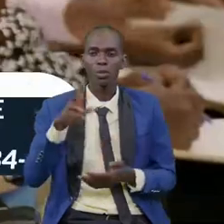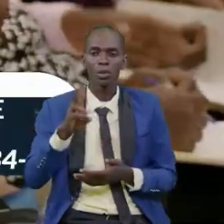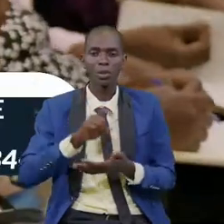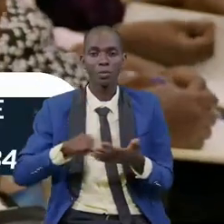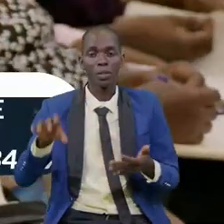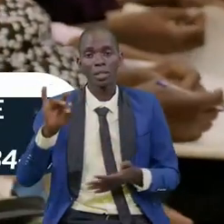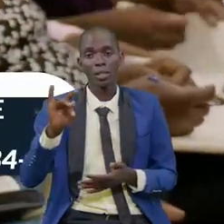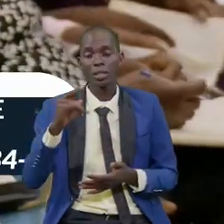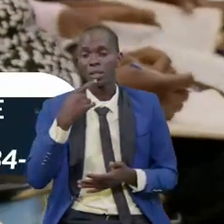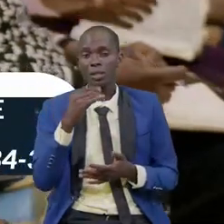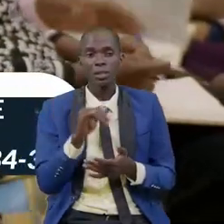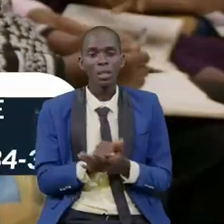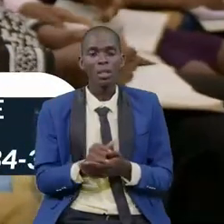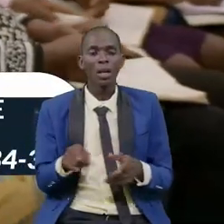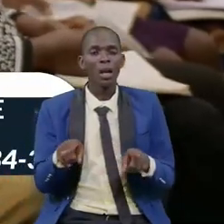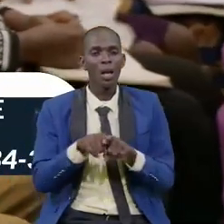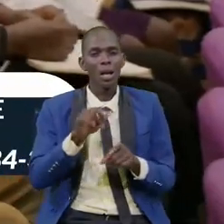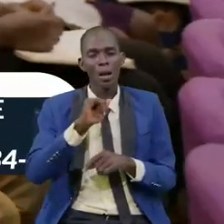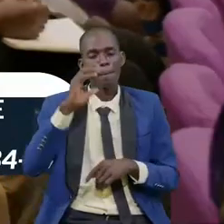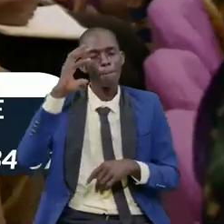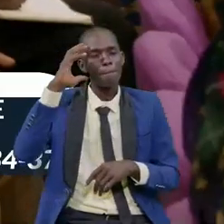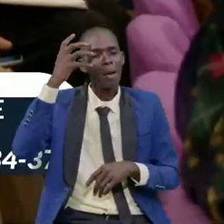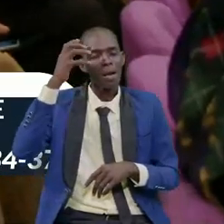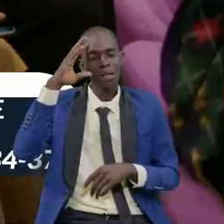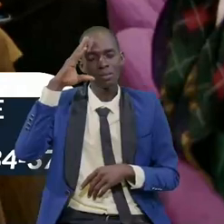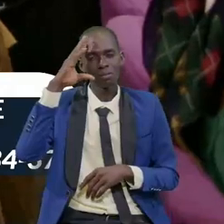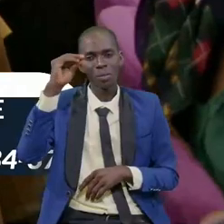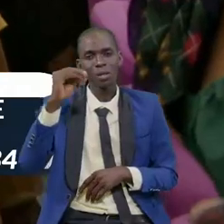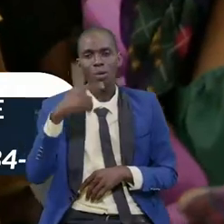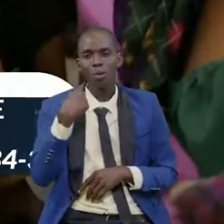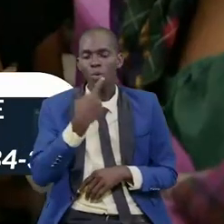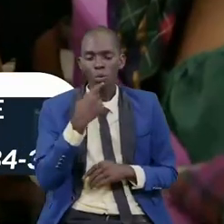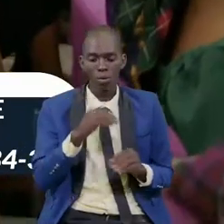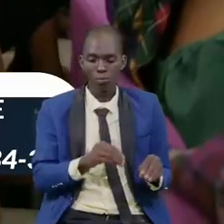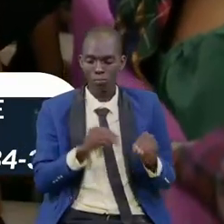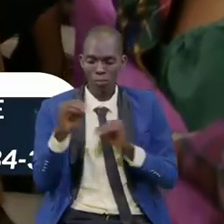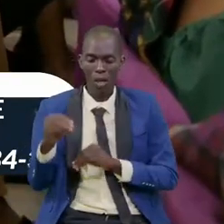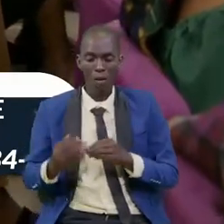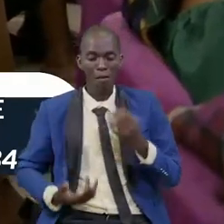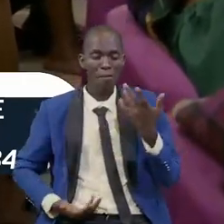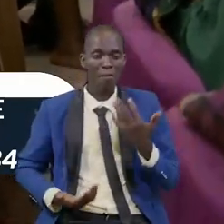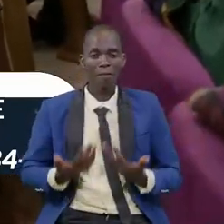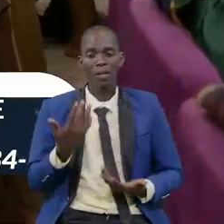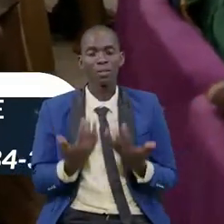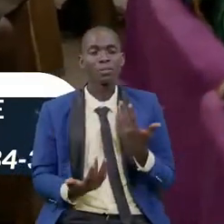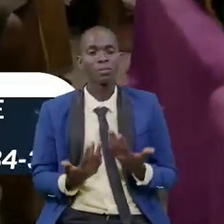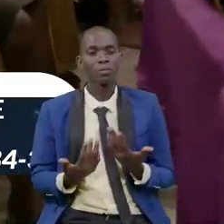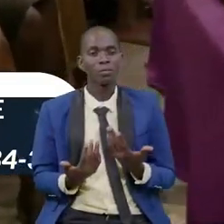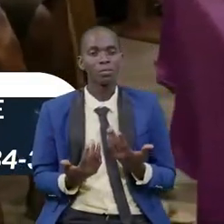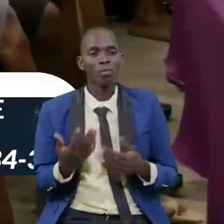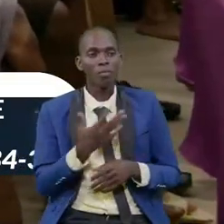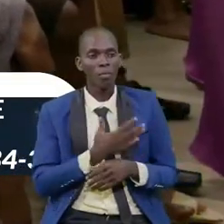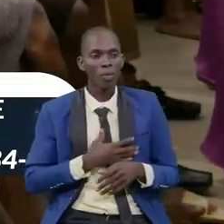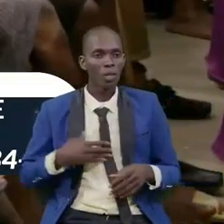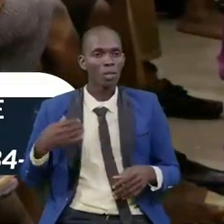Proverbe 26, 18. Comme un furieux qui lance des flammes,